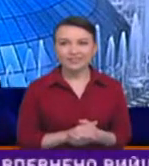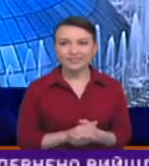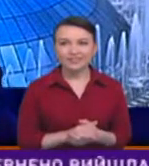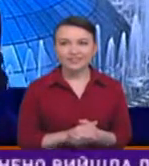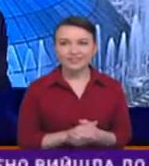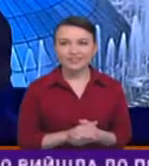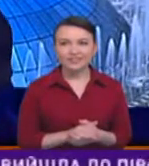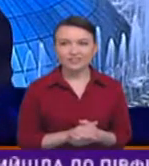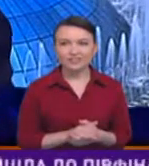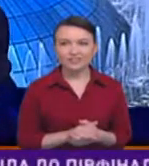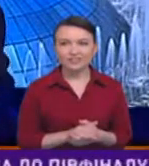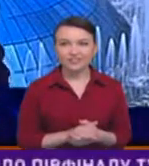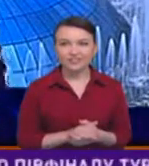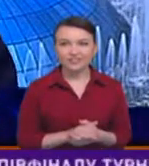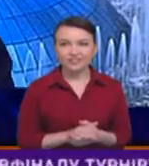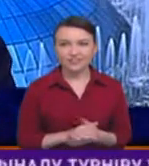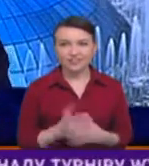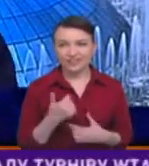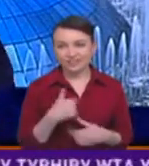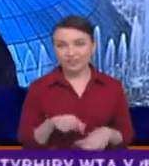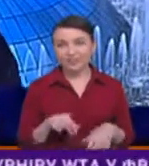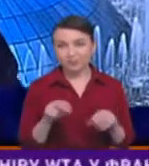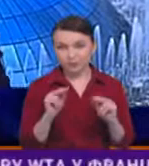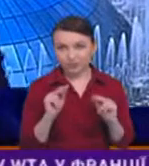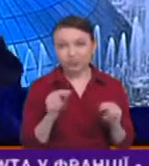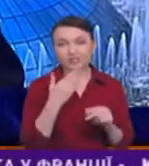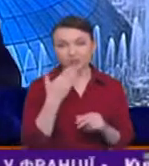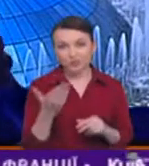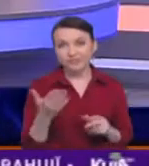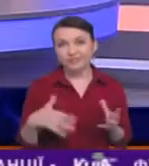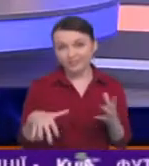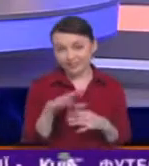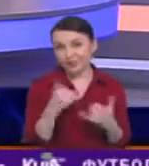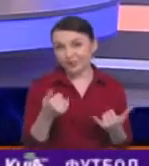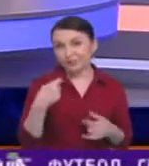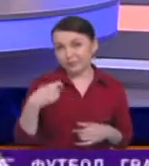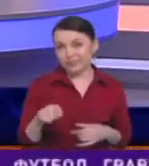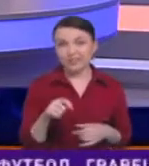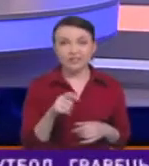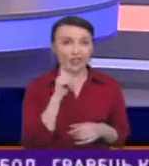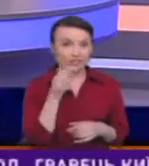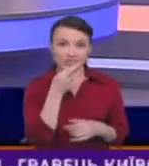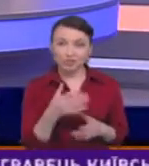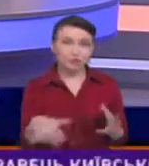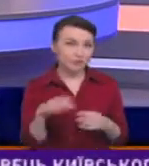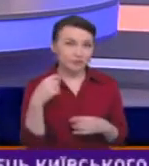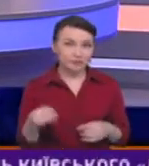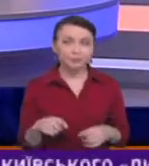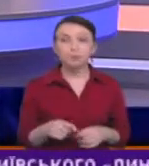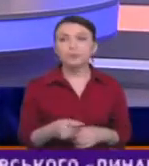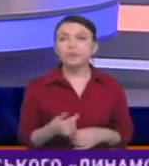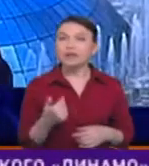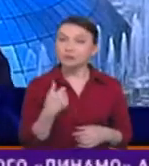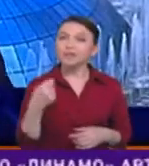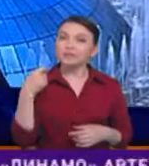да. Ну, я би сказав, чесно вам доповів, бо всі ж тепер президенти, то кажемо, ми ж теж тут президенти. І от як президенти